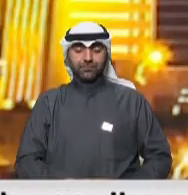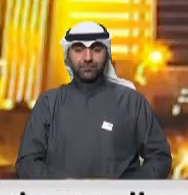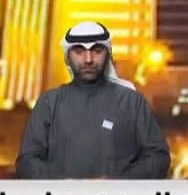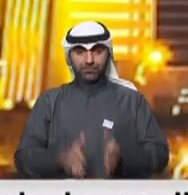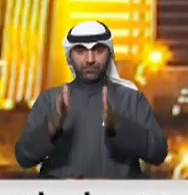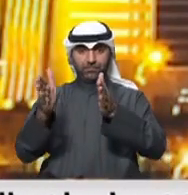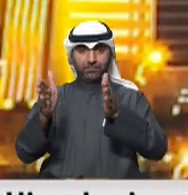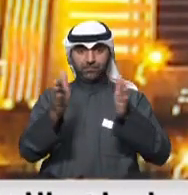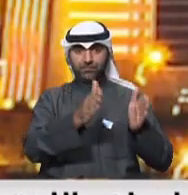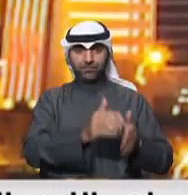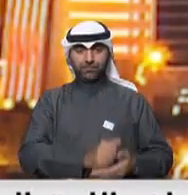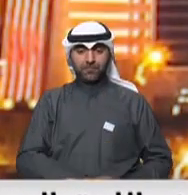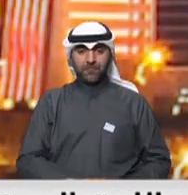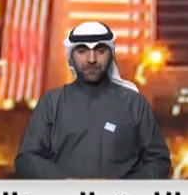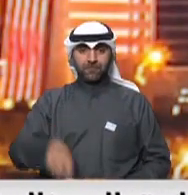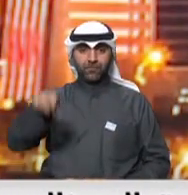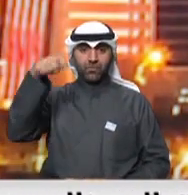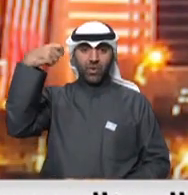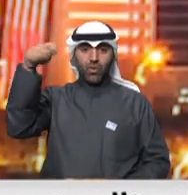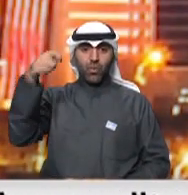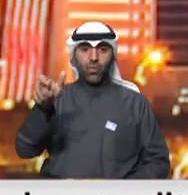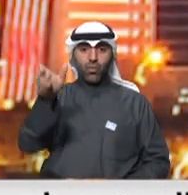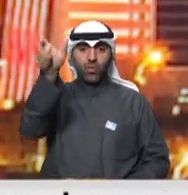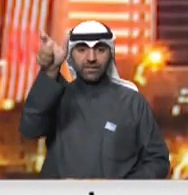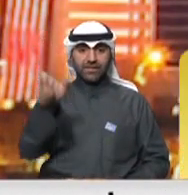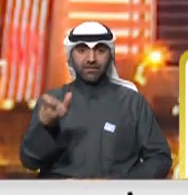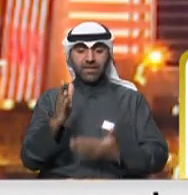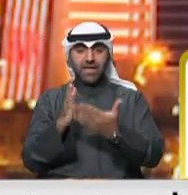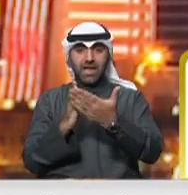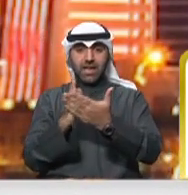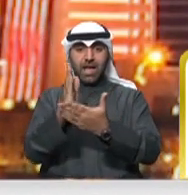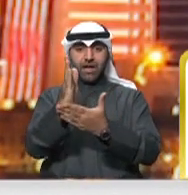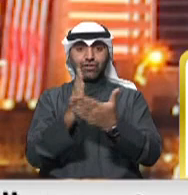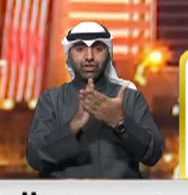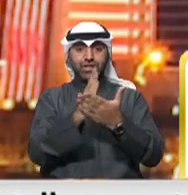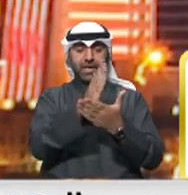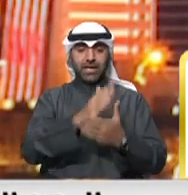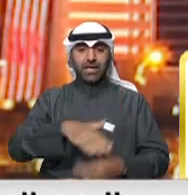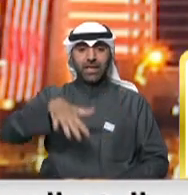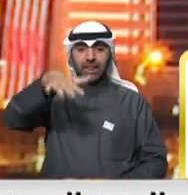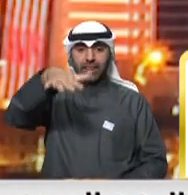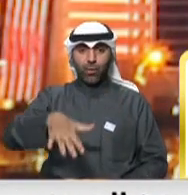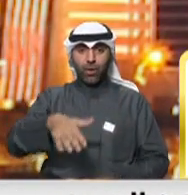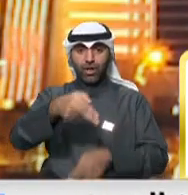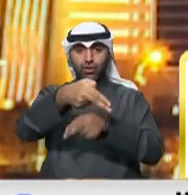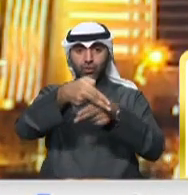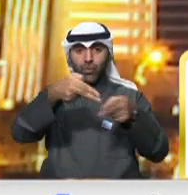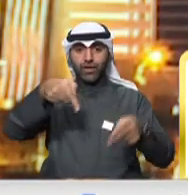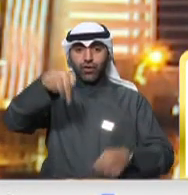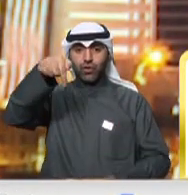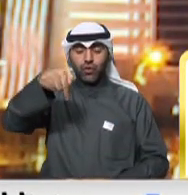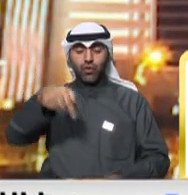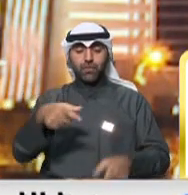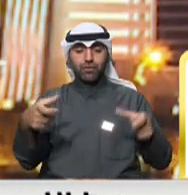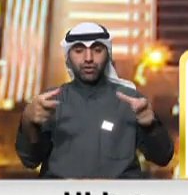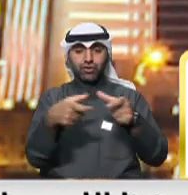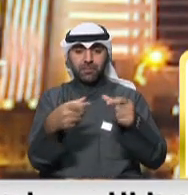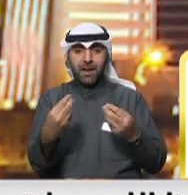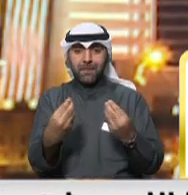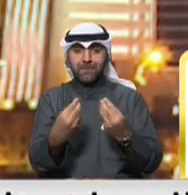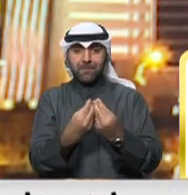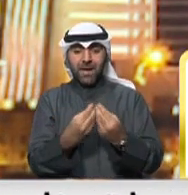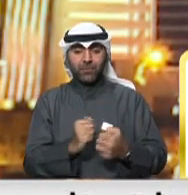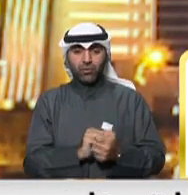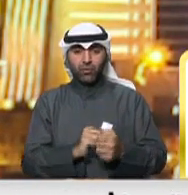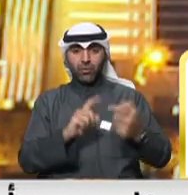التقى وزير الخارجية عبد الله ليحيى اليوم مع وكيلة الأمين العام للأمم المتحدة والأمينة التنفيذية للجنة